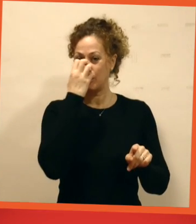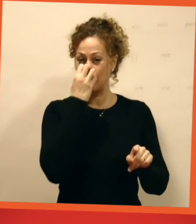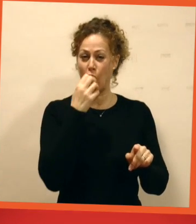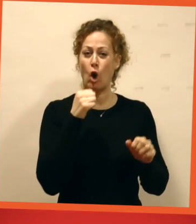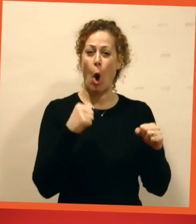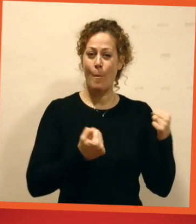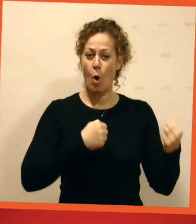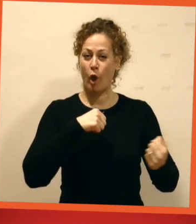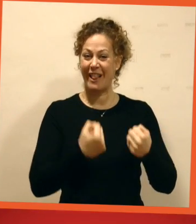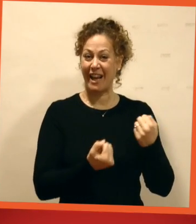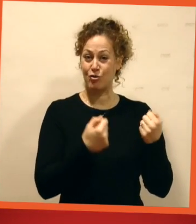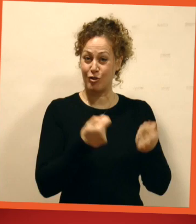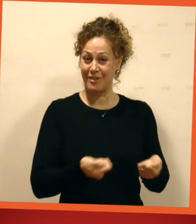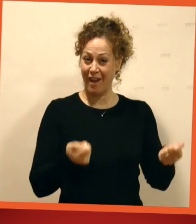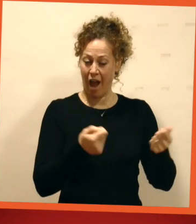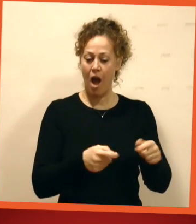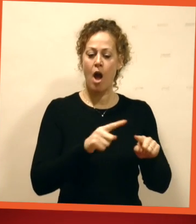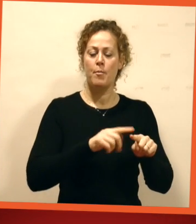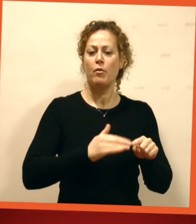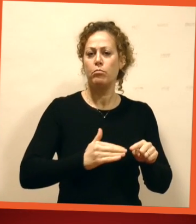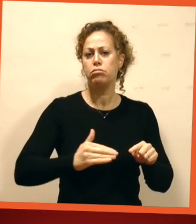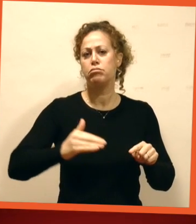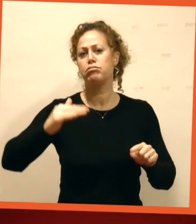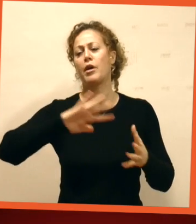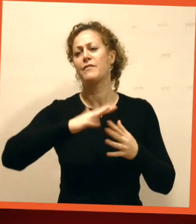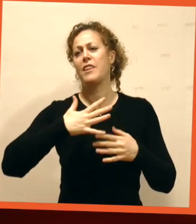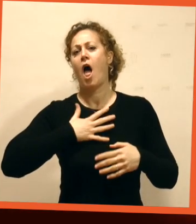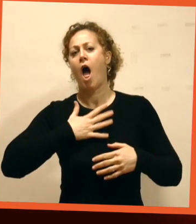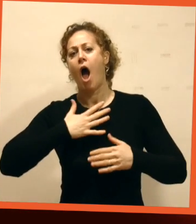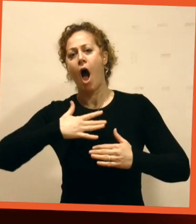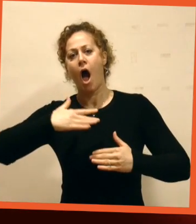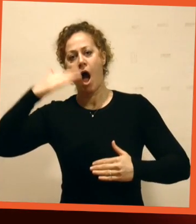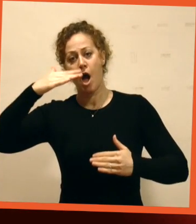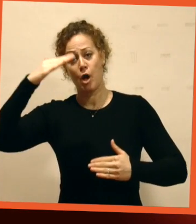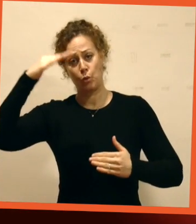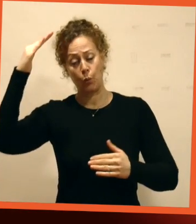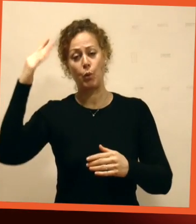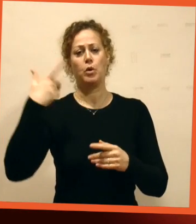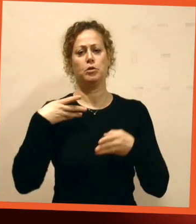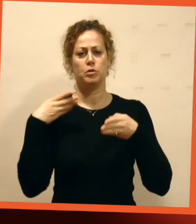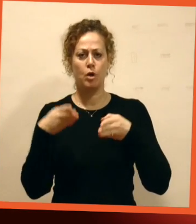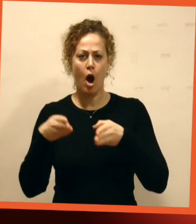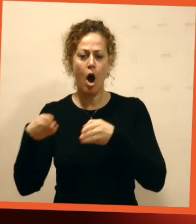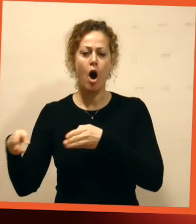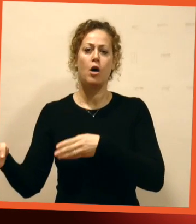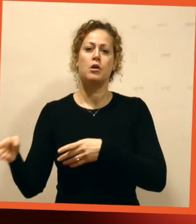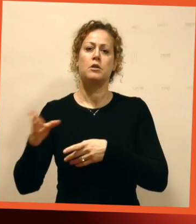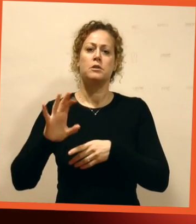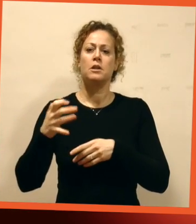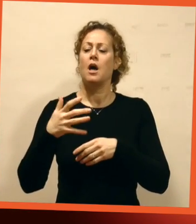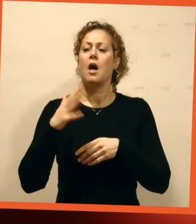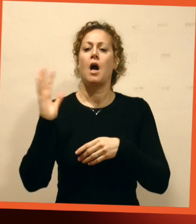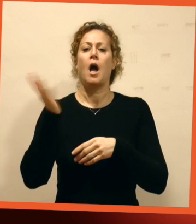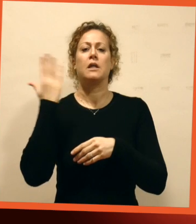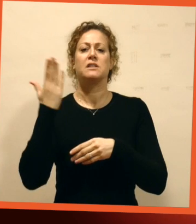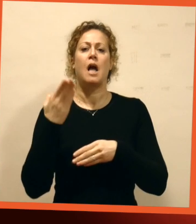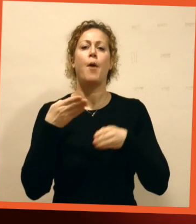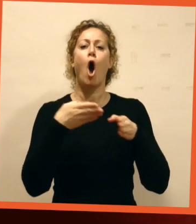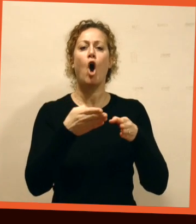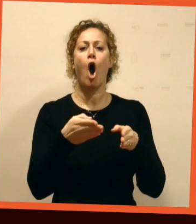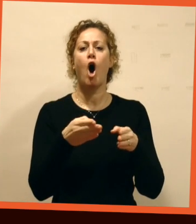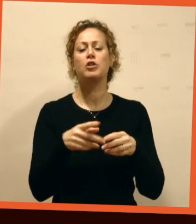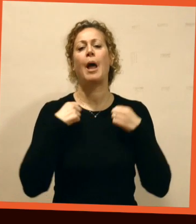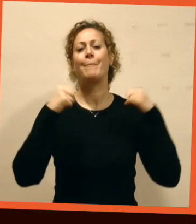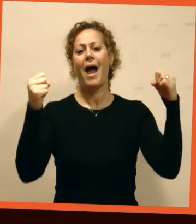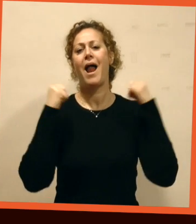così via, a salire con gli adulti che fanno corsi al posto dell'andare a fare fitness